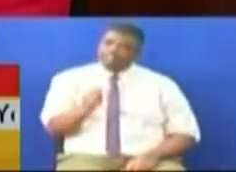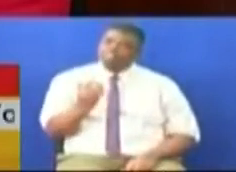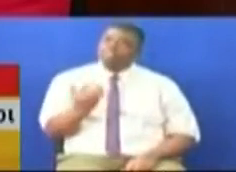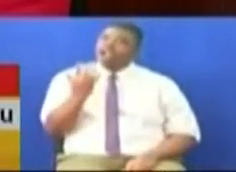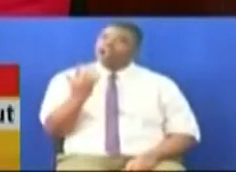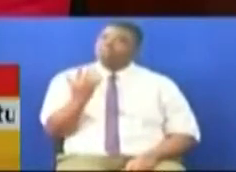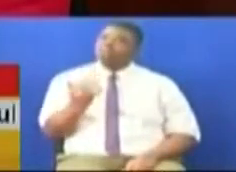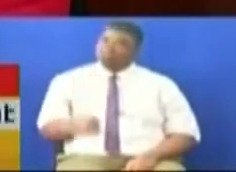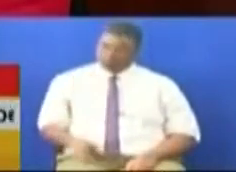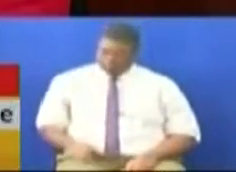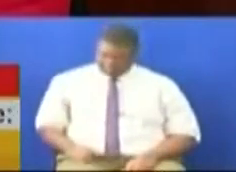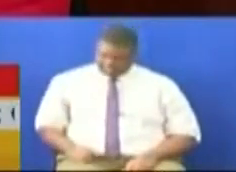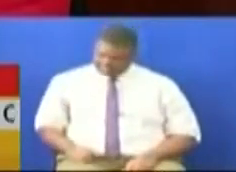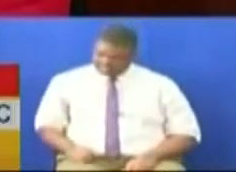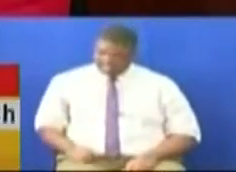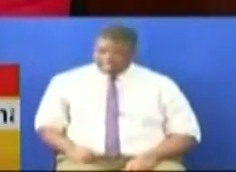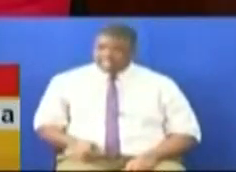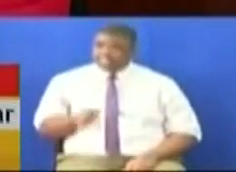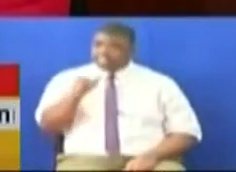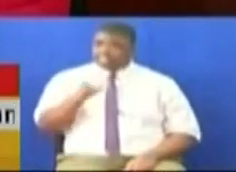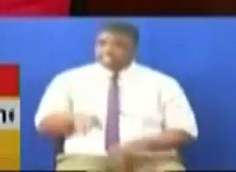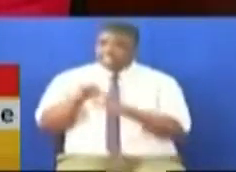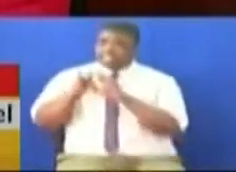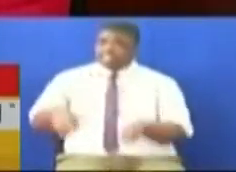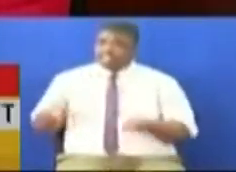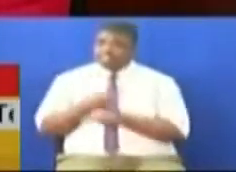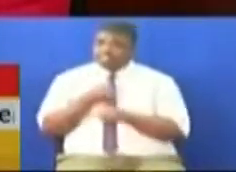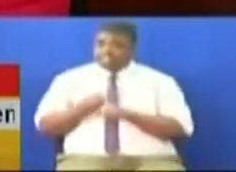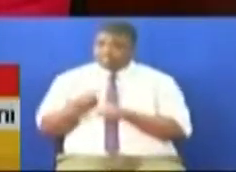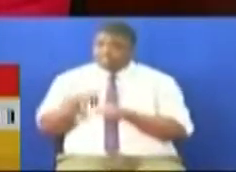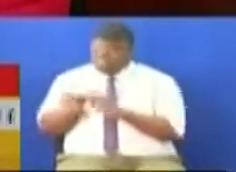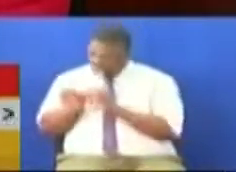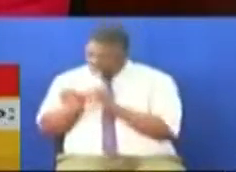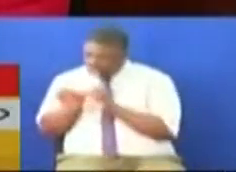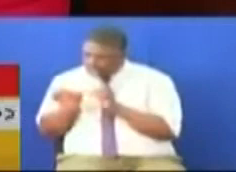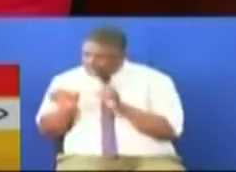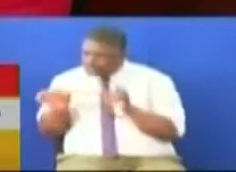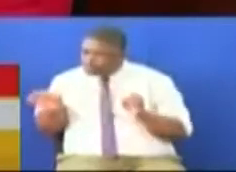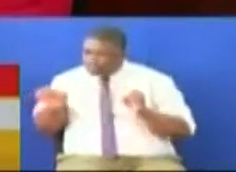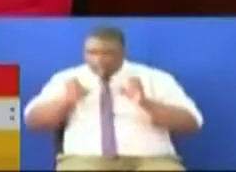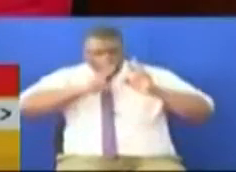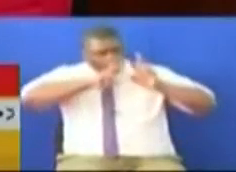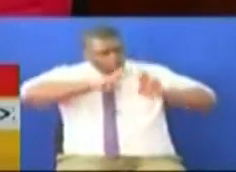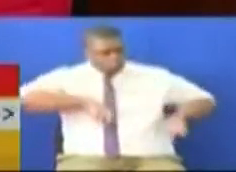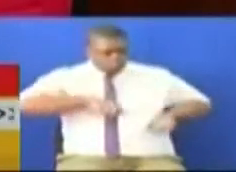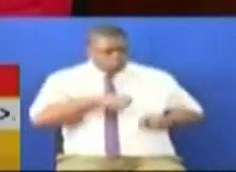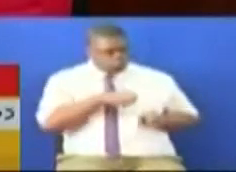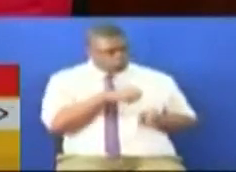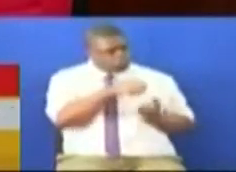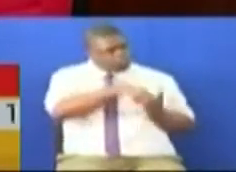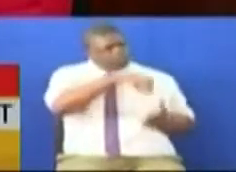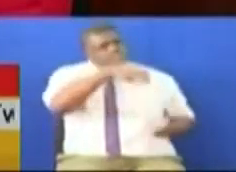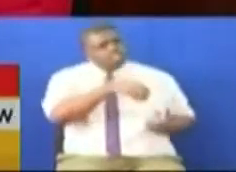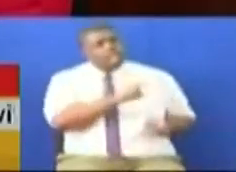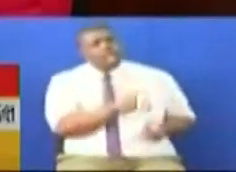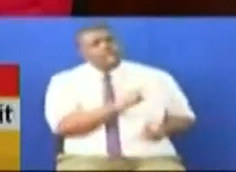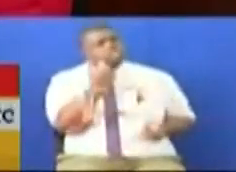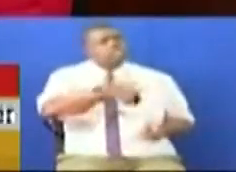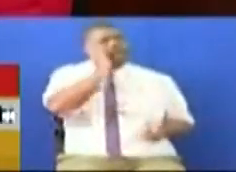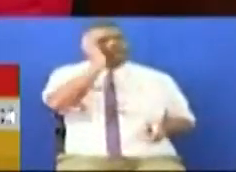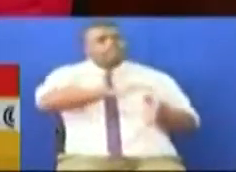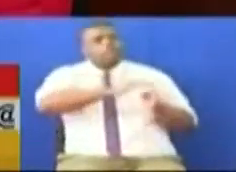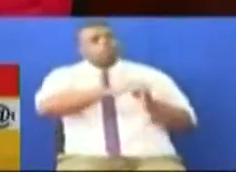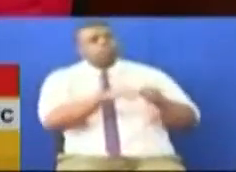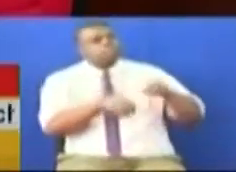CAG anafanya ukaguzi, anafanya special audit kutaka kuverify, je, serikali ilifaidika nini na matumizi yale ya festival ambazo